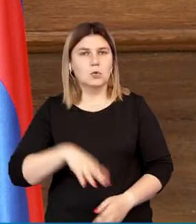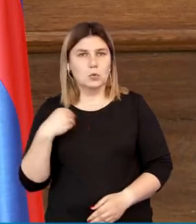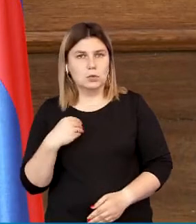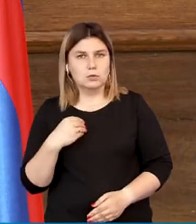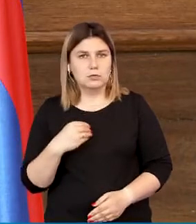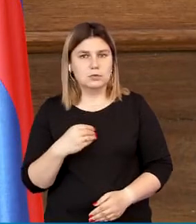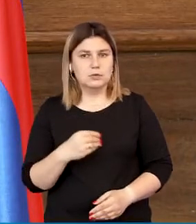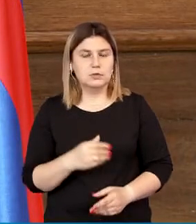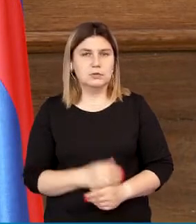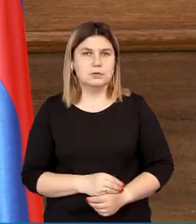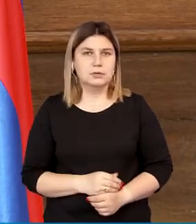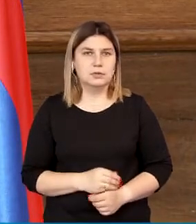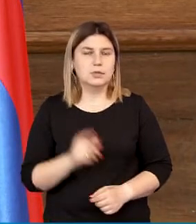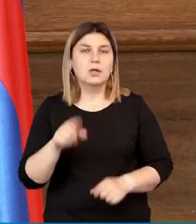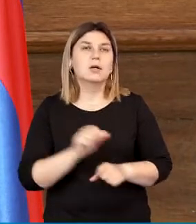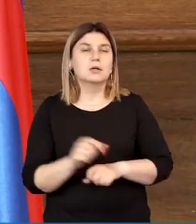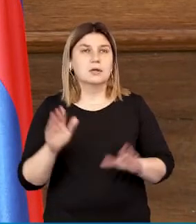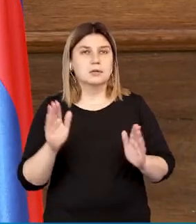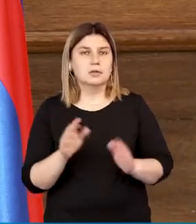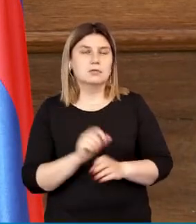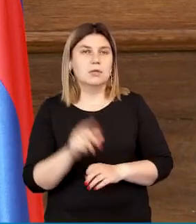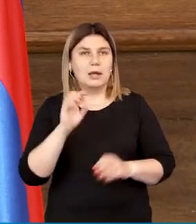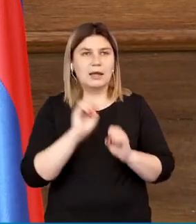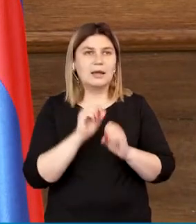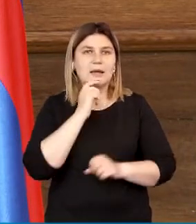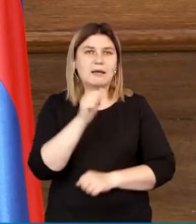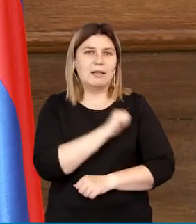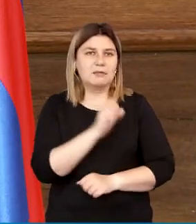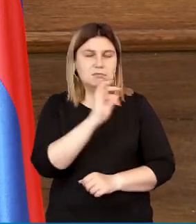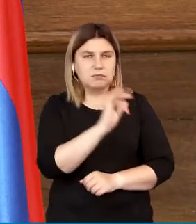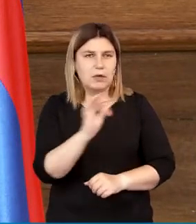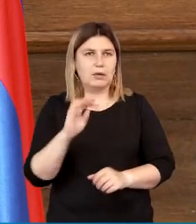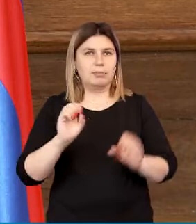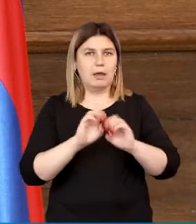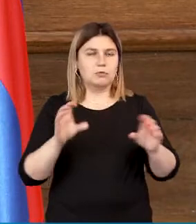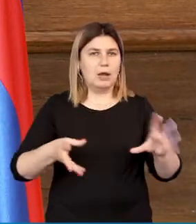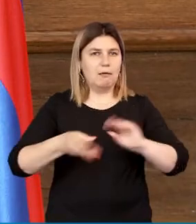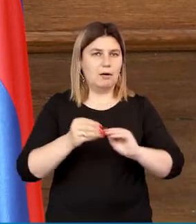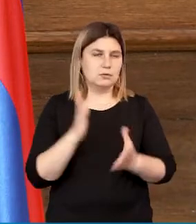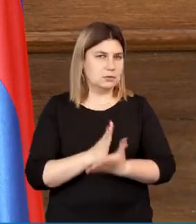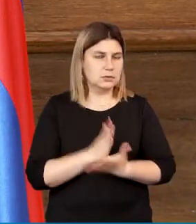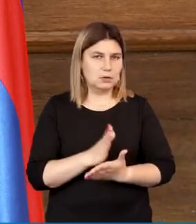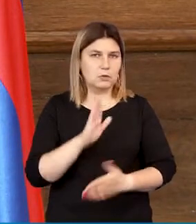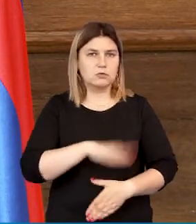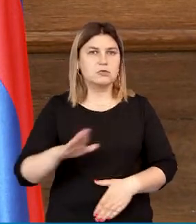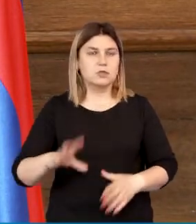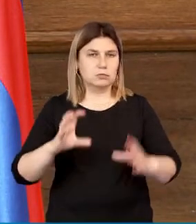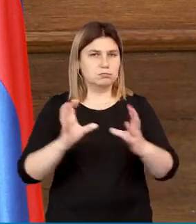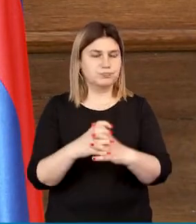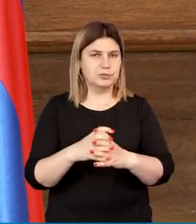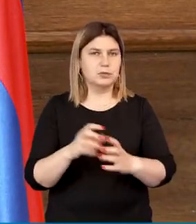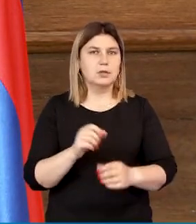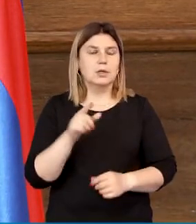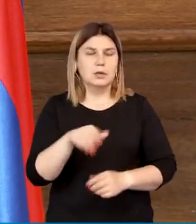szkolnego. W klasach z nauczycielami, tylko w gronie tych dzieci, z którymi będziemy się